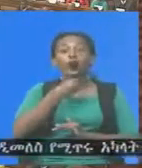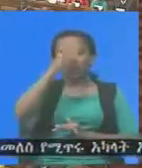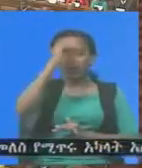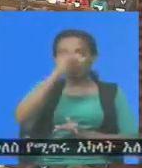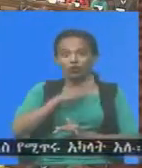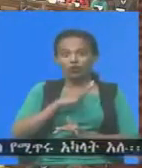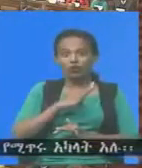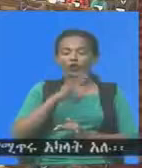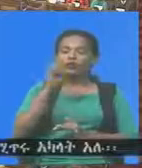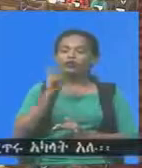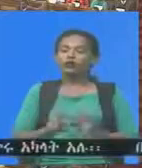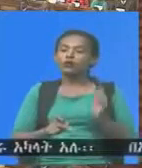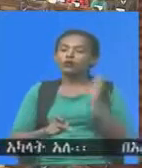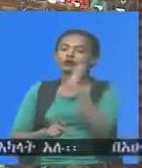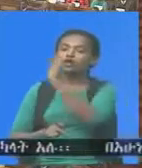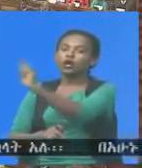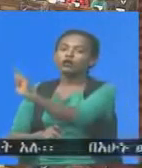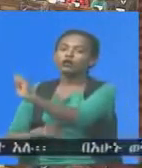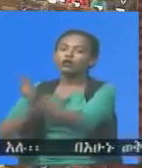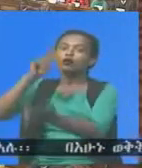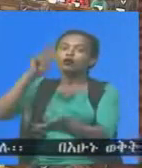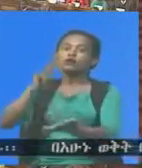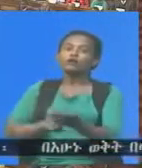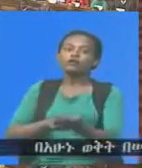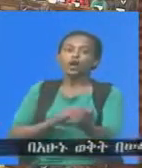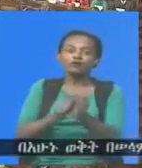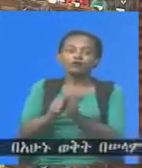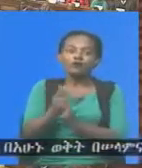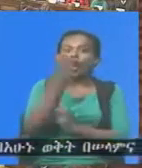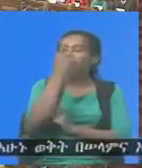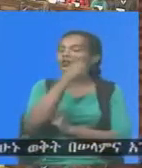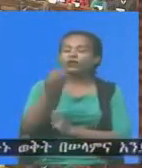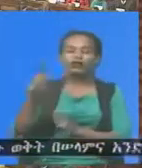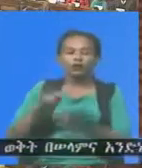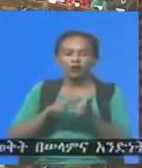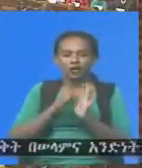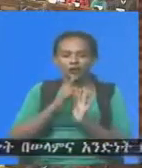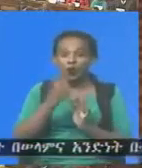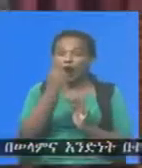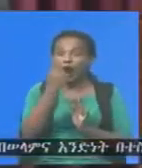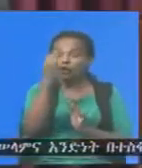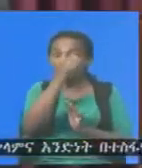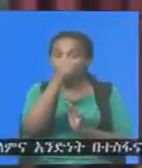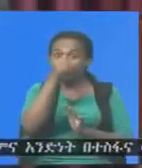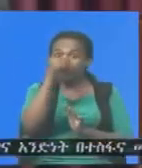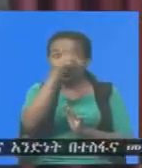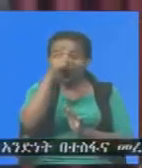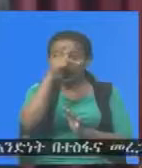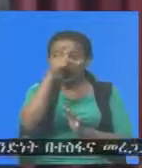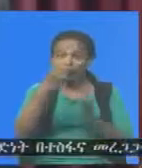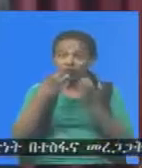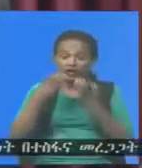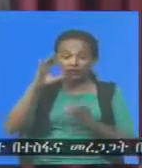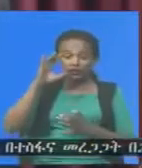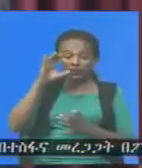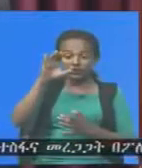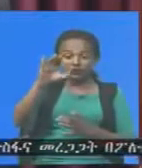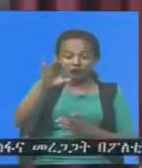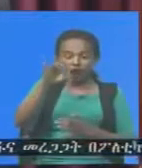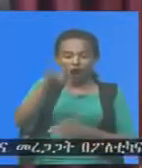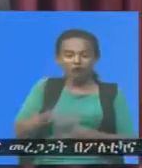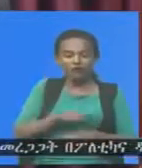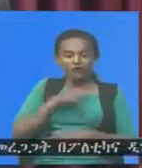ወደ ደቡብ ሲሄድ ቪዛ አይጠየቅም ማለት ነው። አንድ ኢትዮጵያዊ ኬንያ ሲሄድ የሚፈልግበት ግዴታ አይፈልግበትም